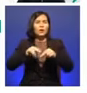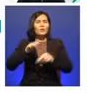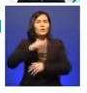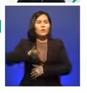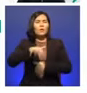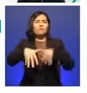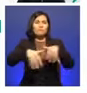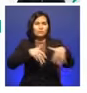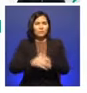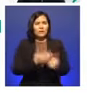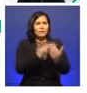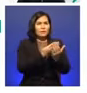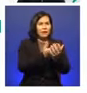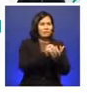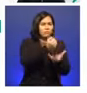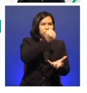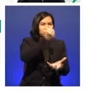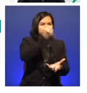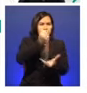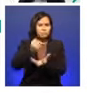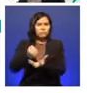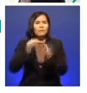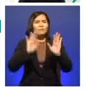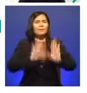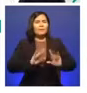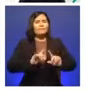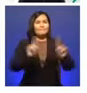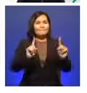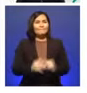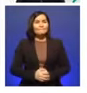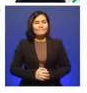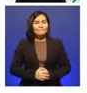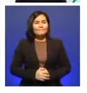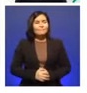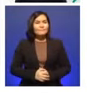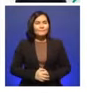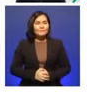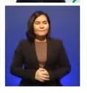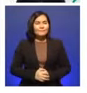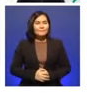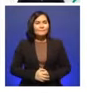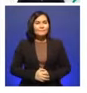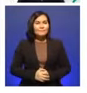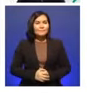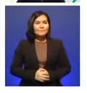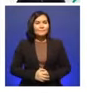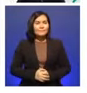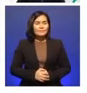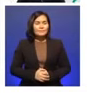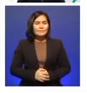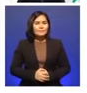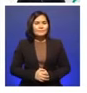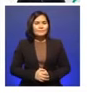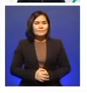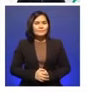งินที่สนับสนุนแตกต่างกันนะครับอะไรถัดไปนะฮะก็เราจะเห็นได้ชัดนะครับว่าการ